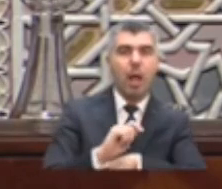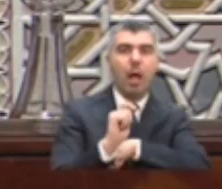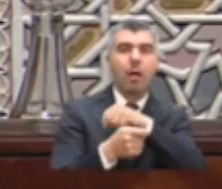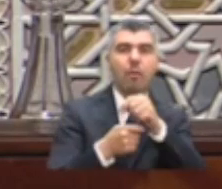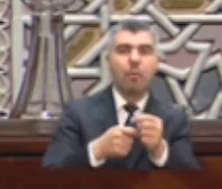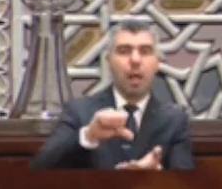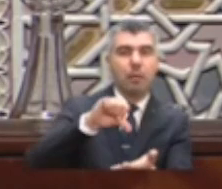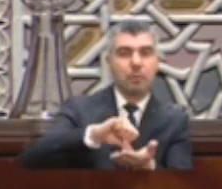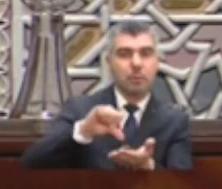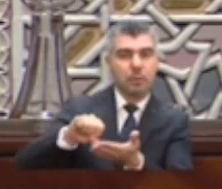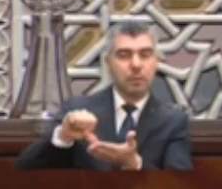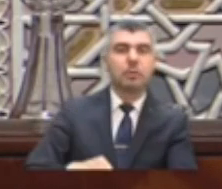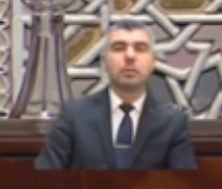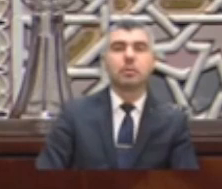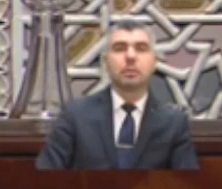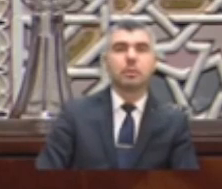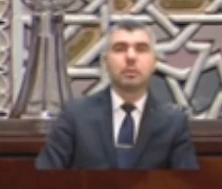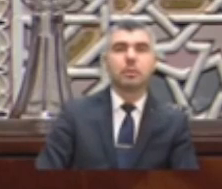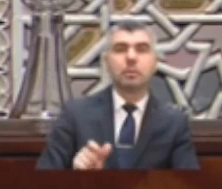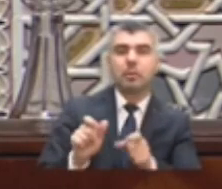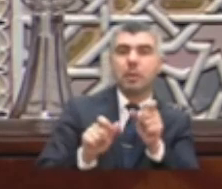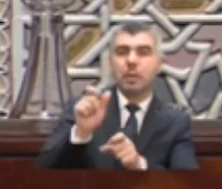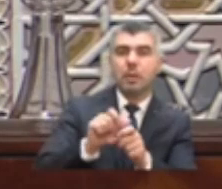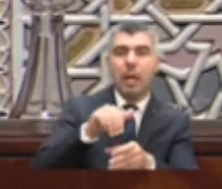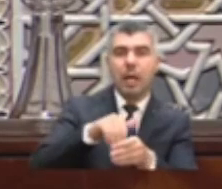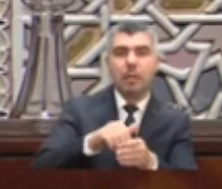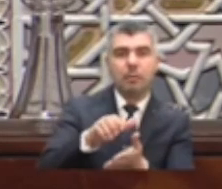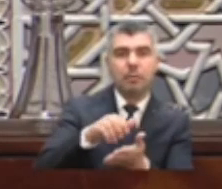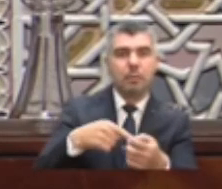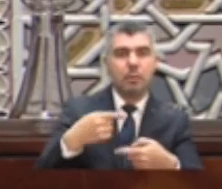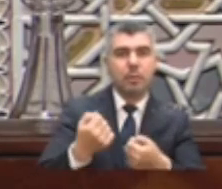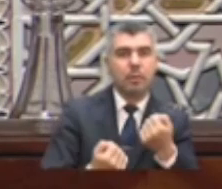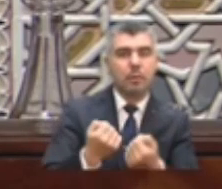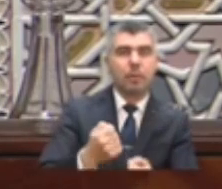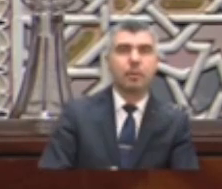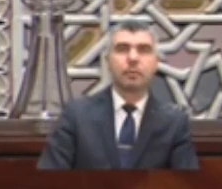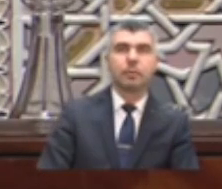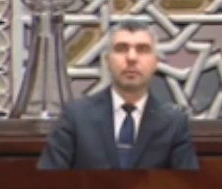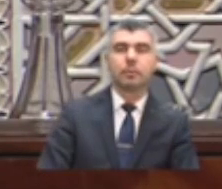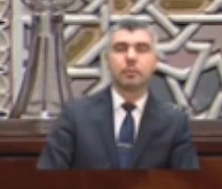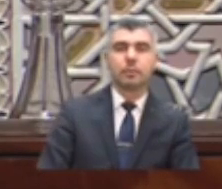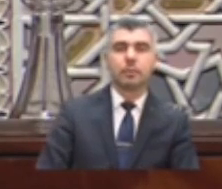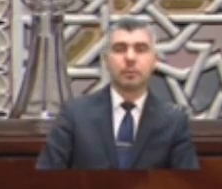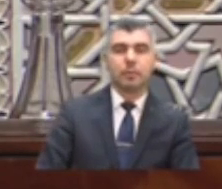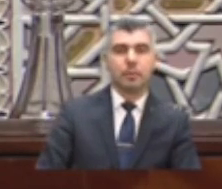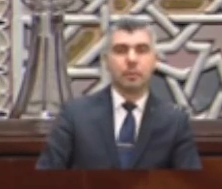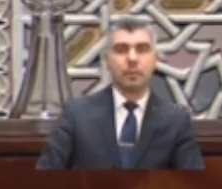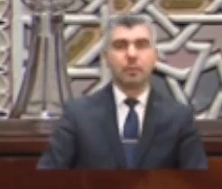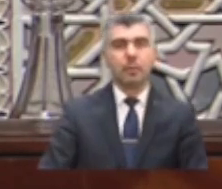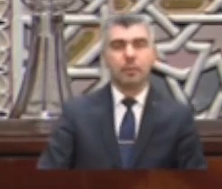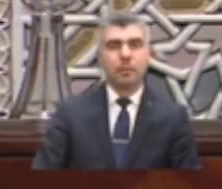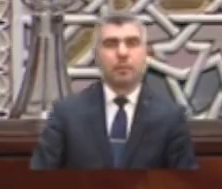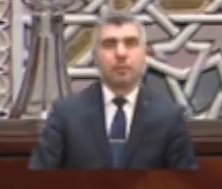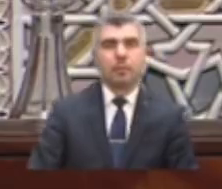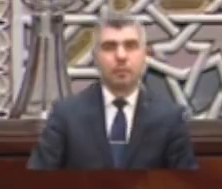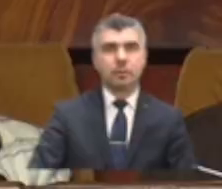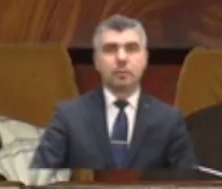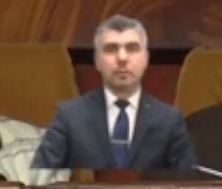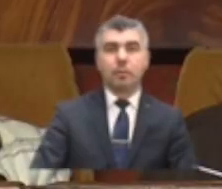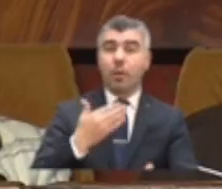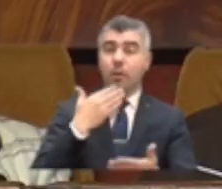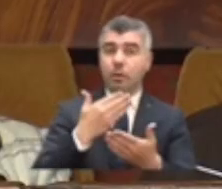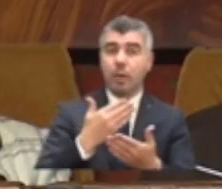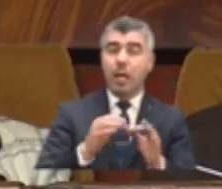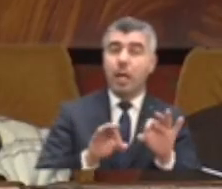السادة النواب المحترمين من فريق الأصالة والمعاصرة. شكرا. تفضل سيد النائب. عن